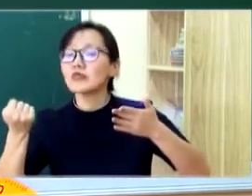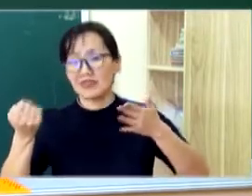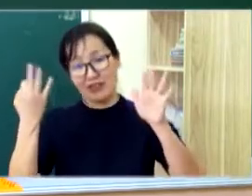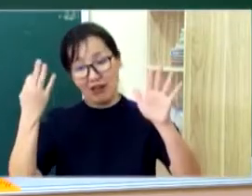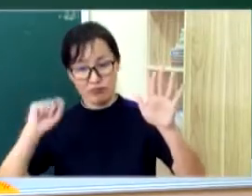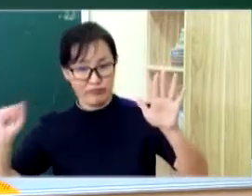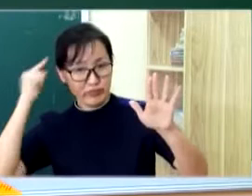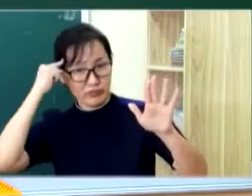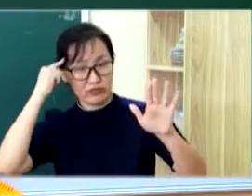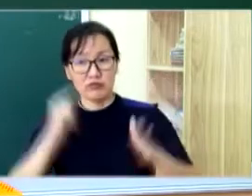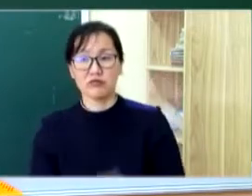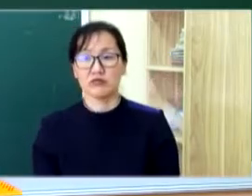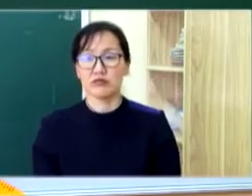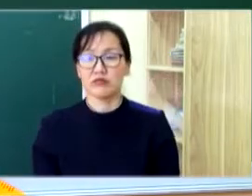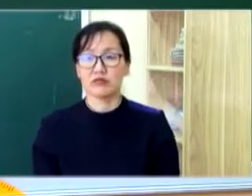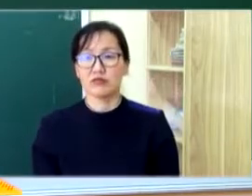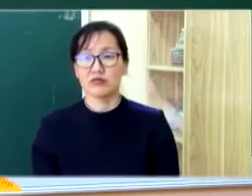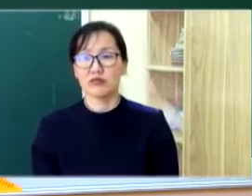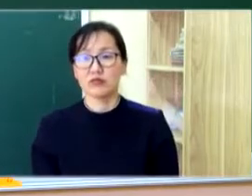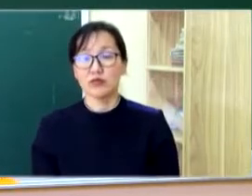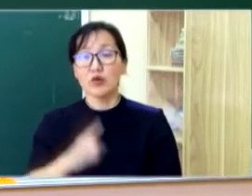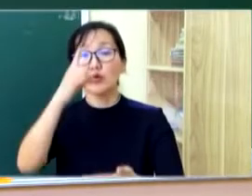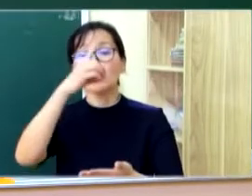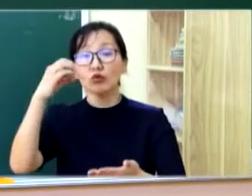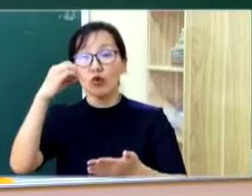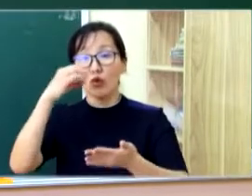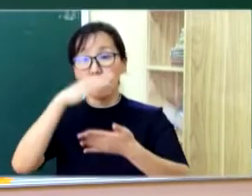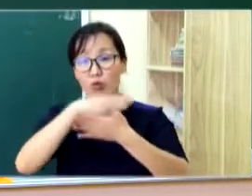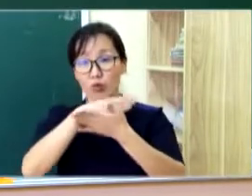За 100-ийн хэсгийн арын оронд